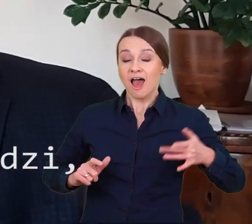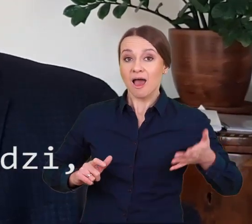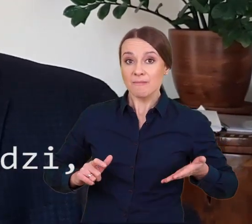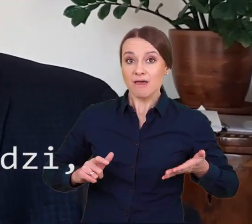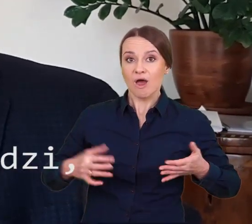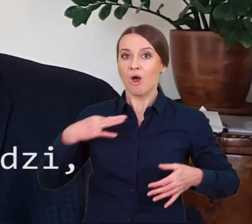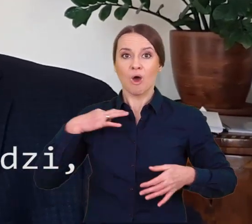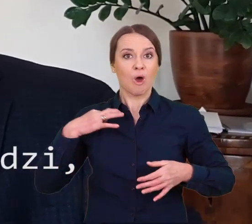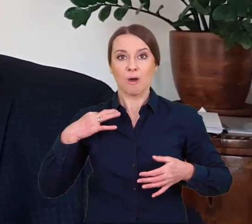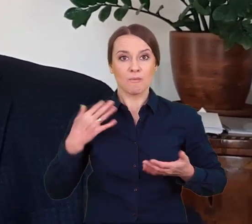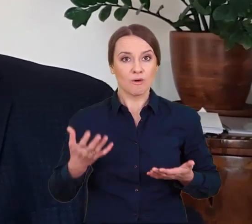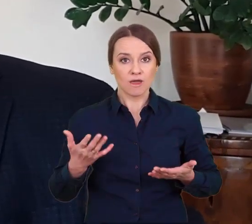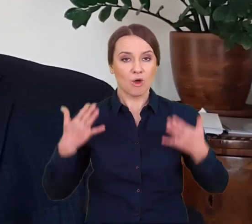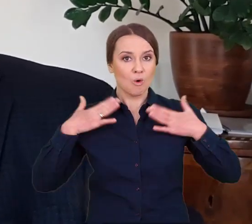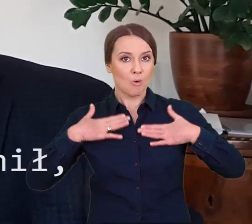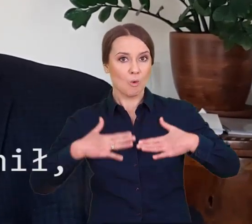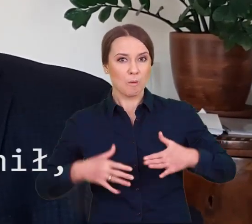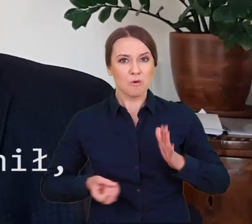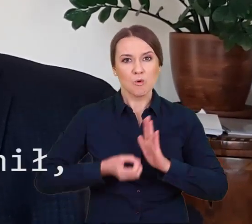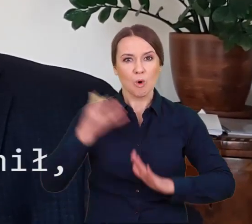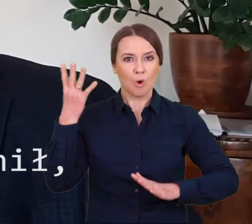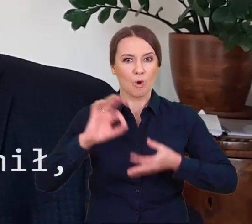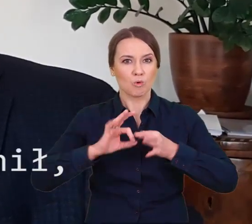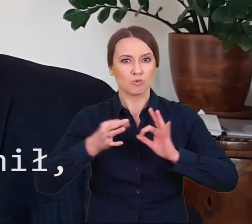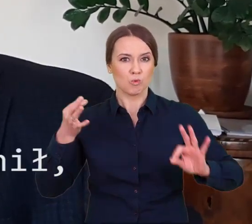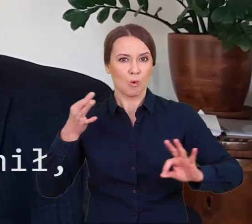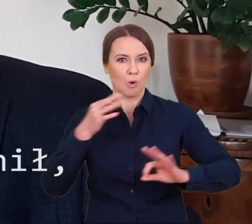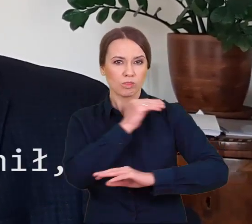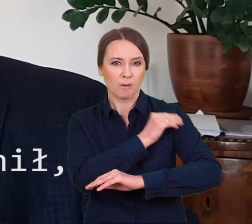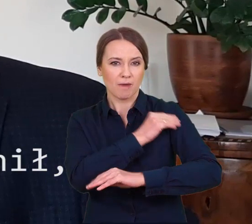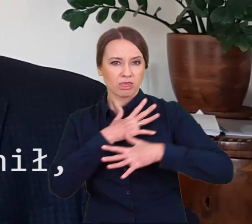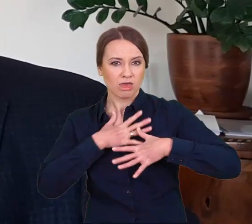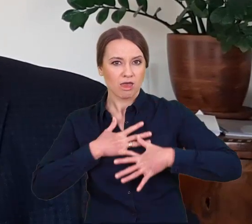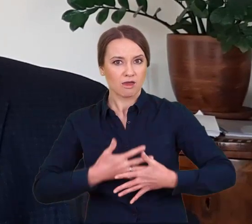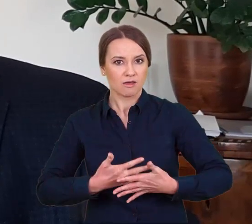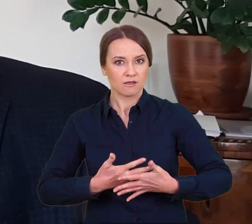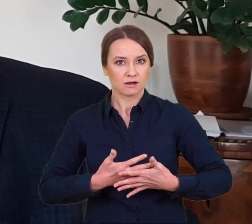widzisz złotych w głowach jeśli najmniej przebił